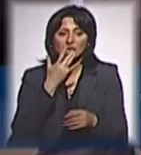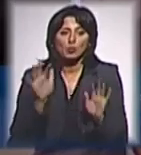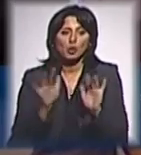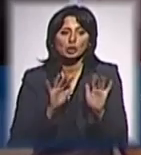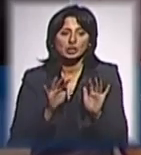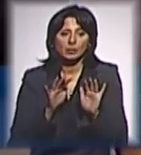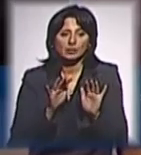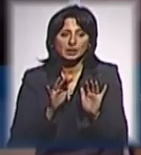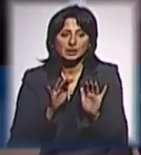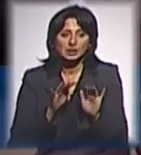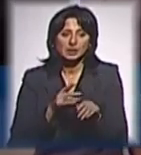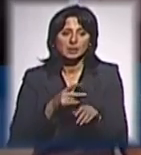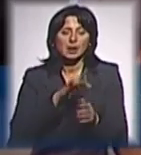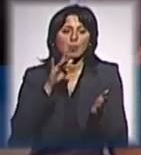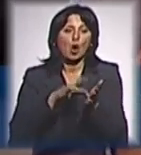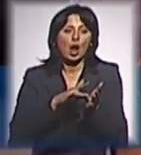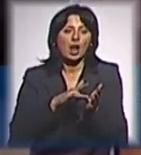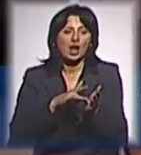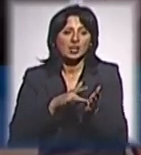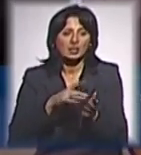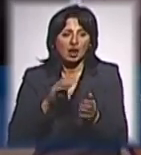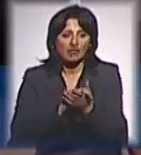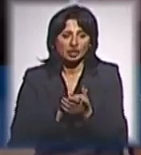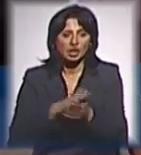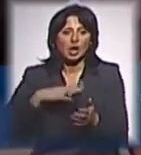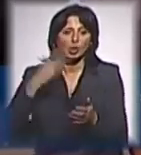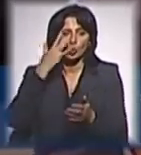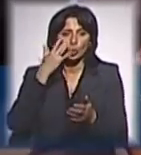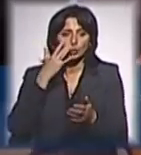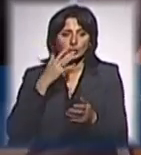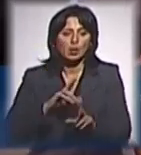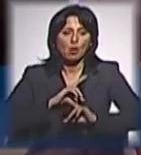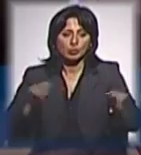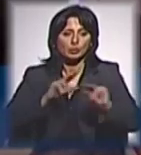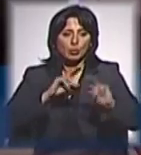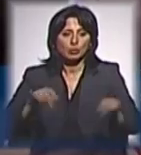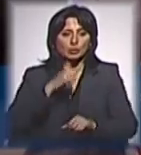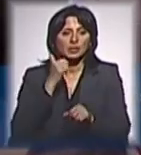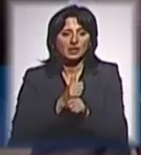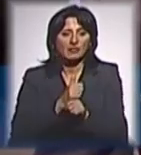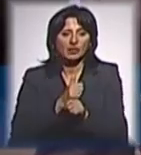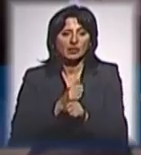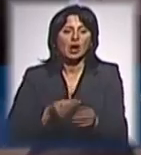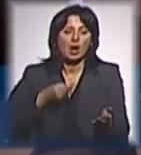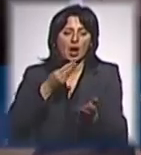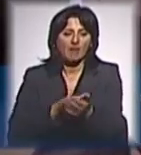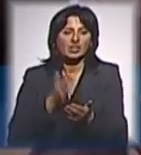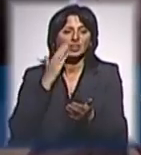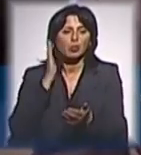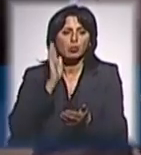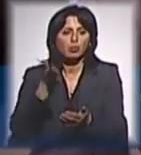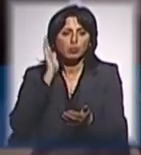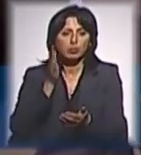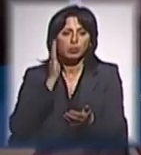ნაციონალური მოძრაობა, მანამდე მოქალაქეთა კავშირი, ეხლა უკვე ქართული ოცნება მოდიოდა და მთავარ დაპირებას იძლეოდა რომ აღვადგენთ